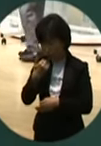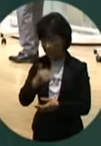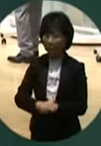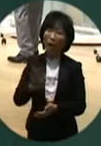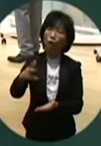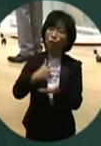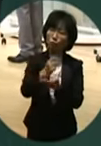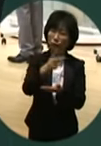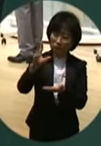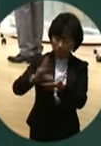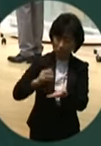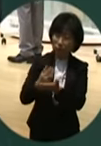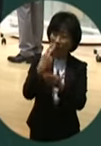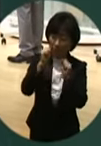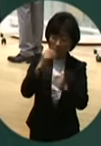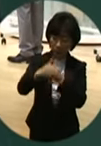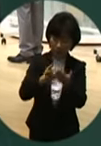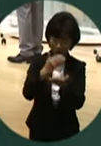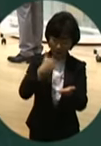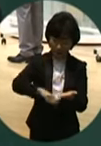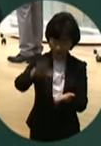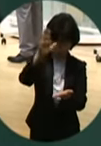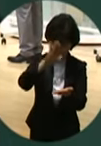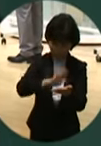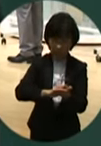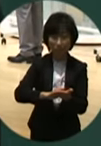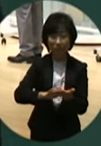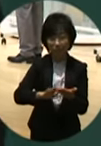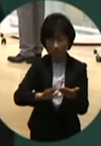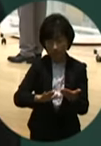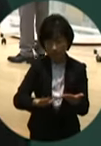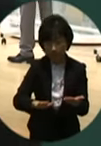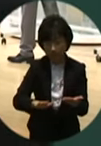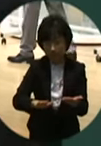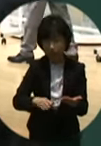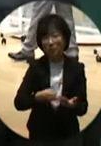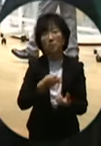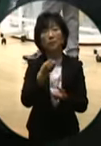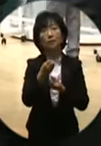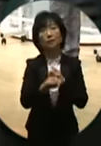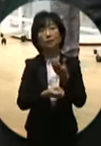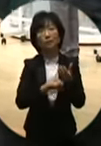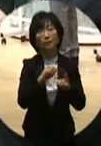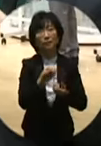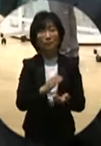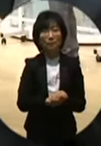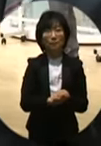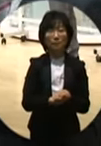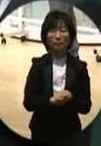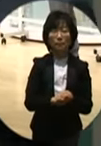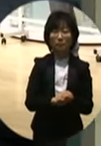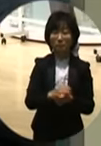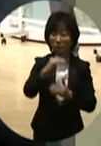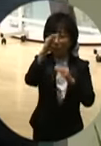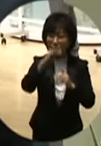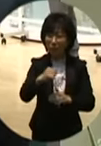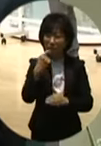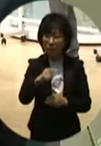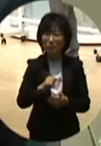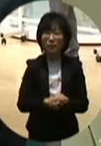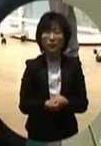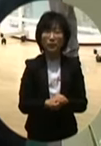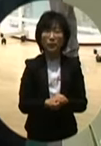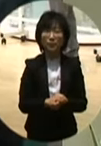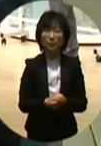주는 그리스도시요 살아계신 하나님의 아들이십니다. Lord, you're the Christ, the Son of the living God. 이 말이 무슨 말인지 압니까? Do you know what that